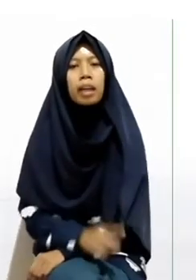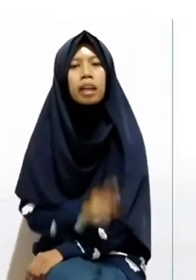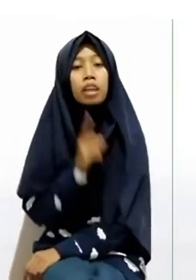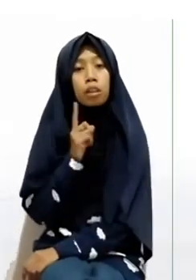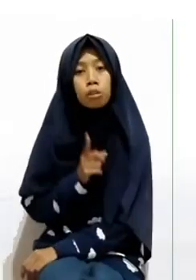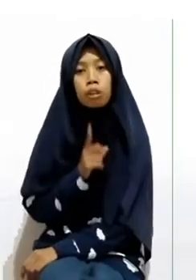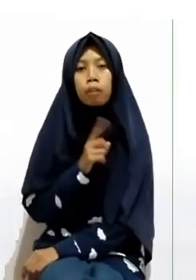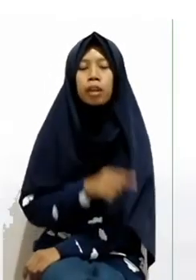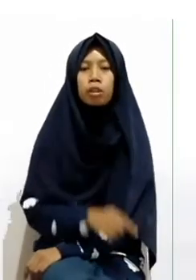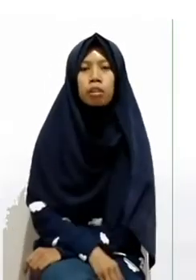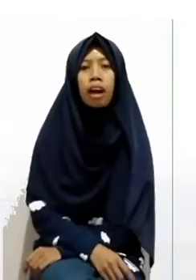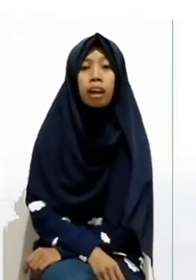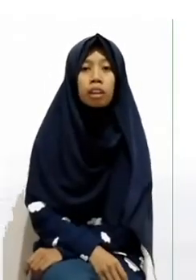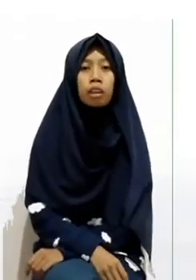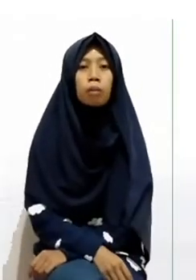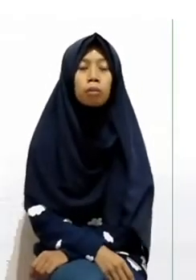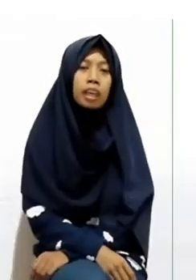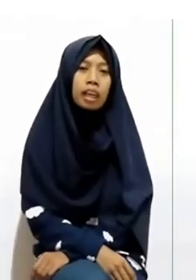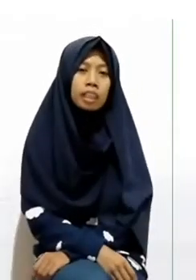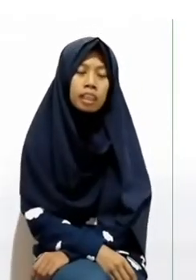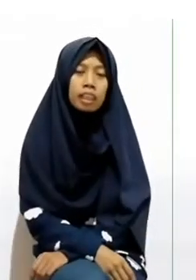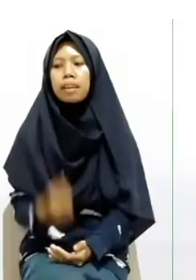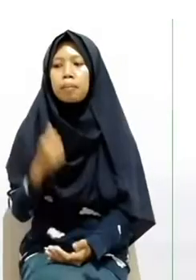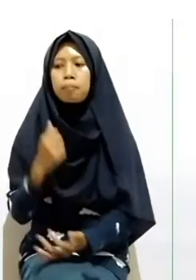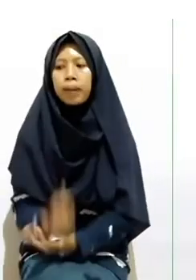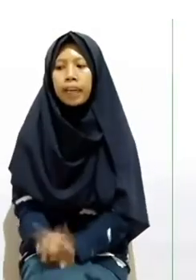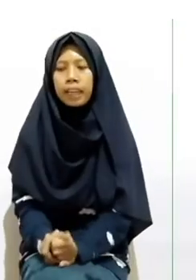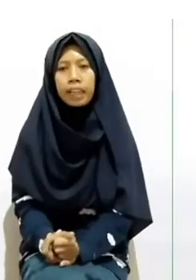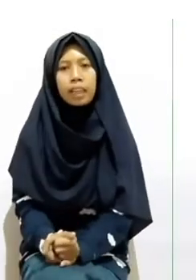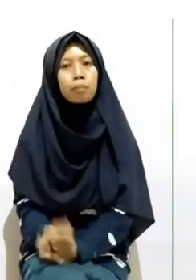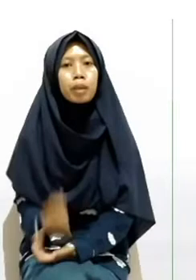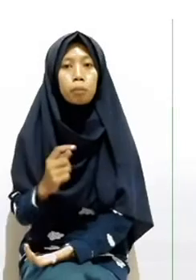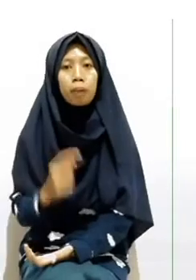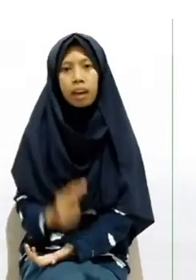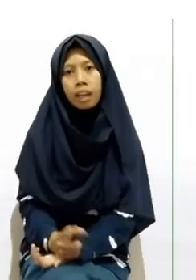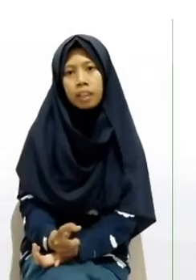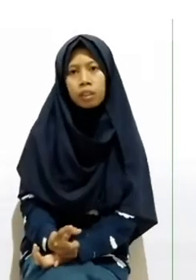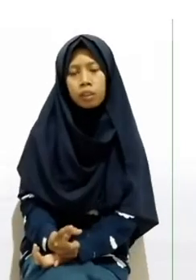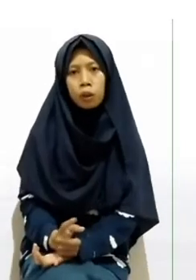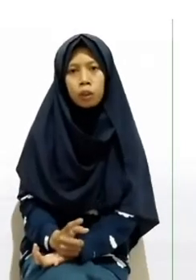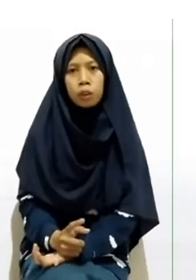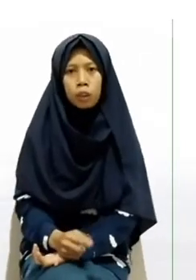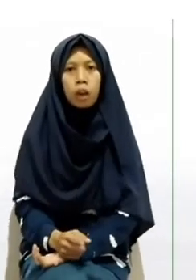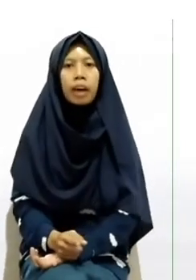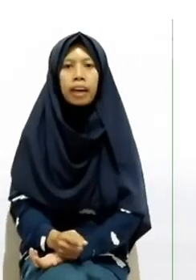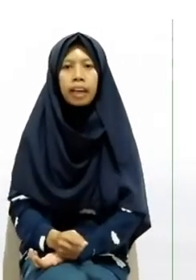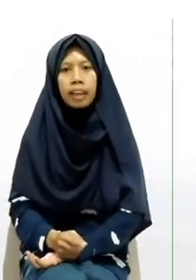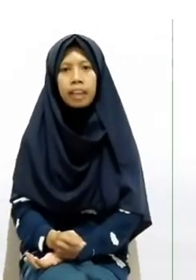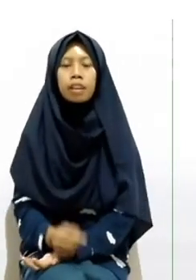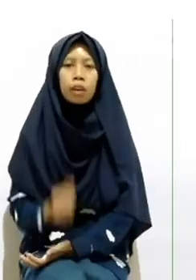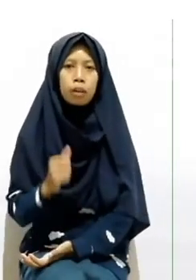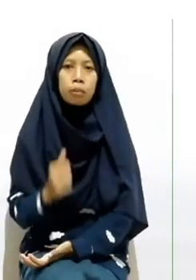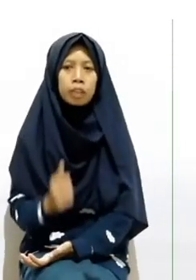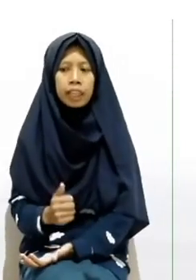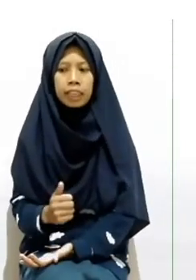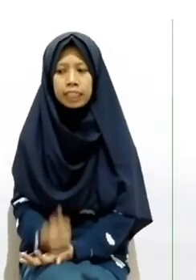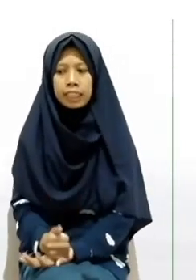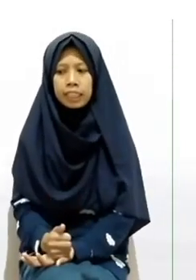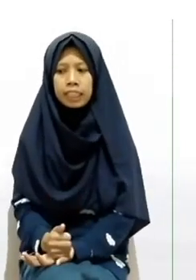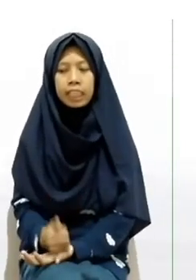birthday itu termasuk alat komunikasi Bell merupakan contoh alat